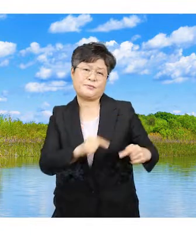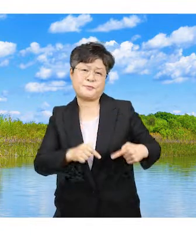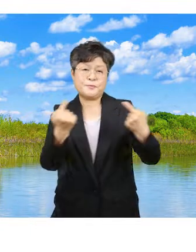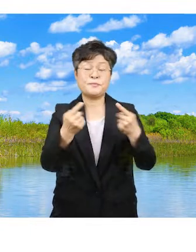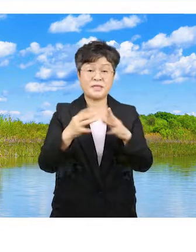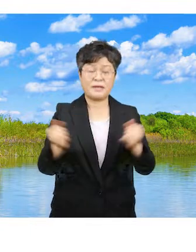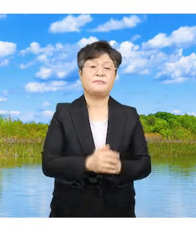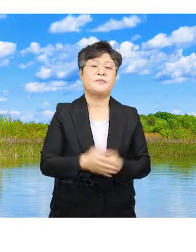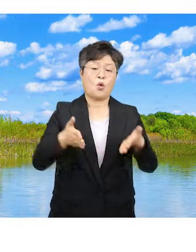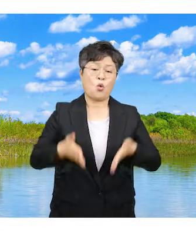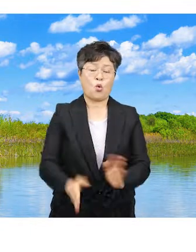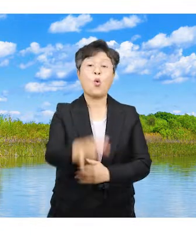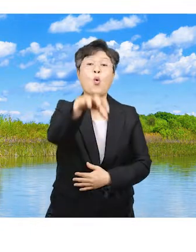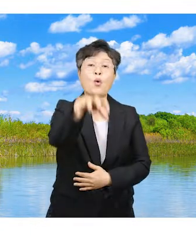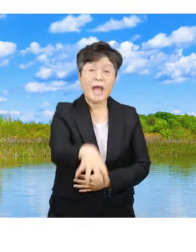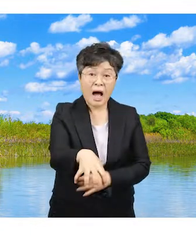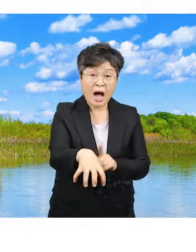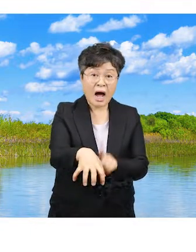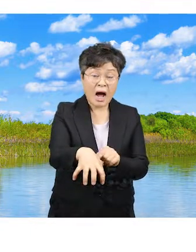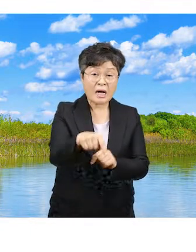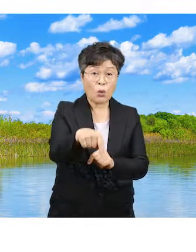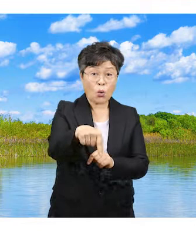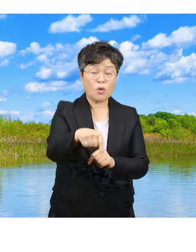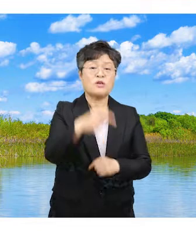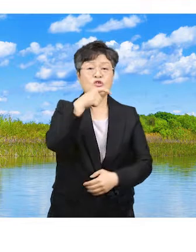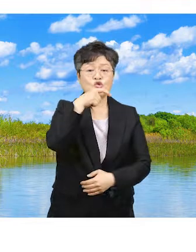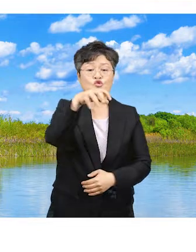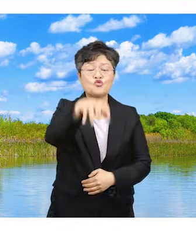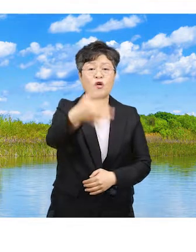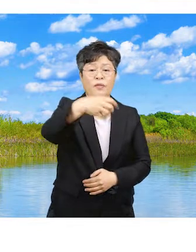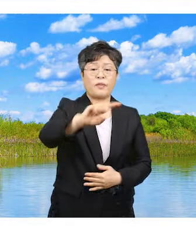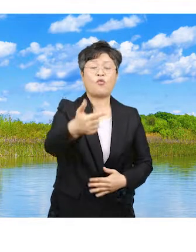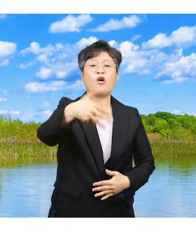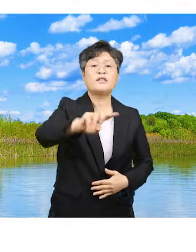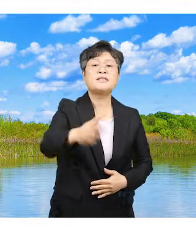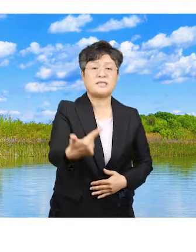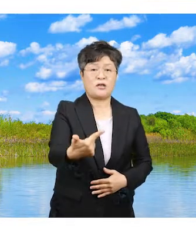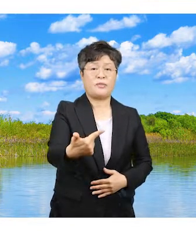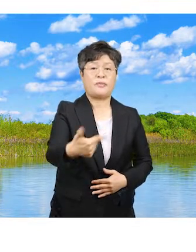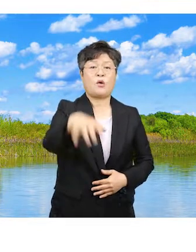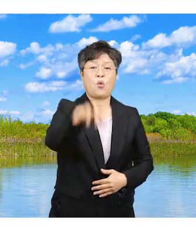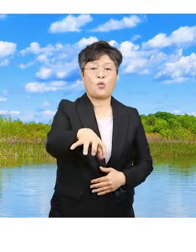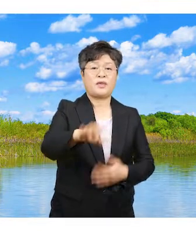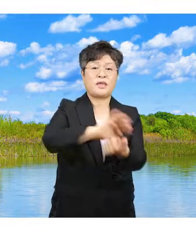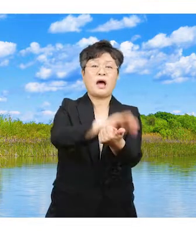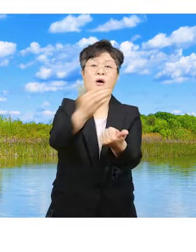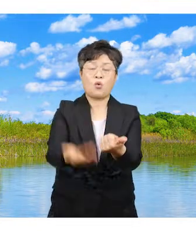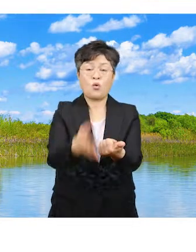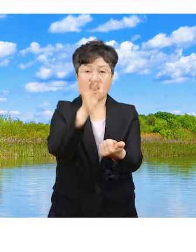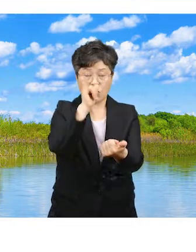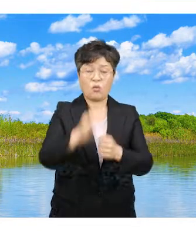선생님께서 고향인 바로 이 지역 바로 수원 원천천 바로 옆에 묻혀 계시면서 이